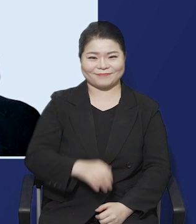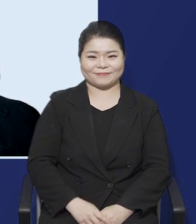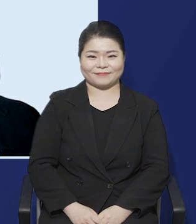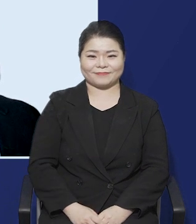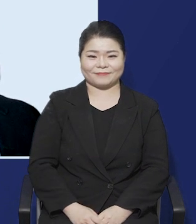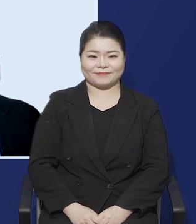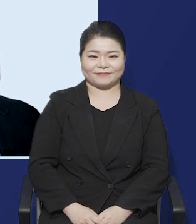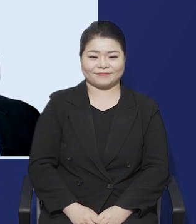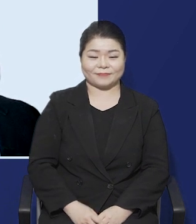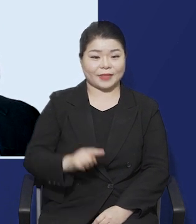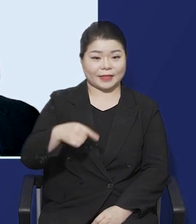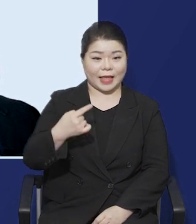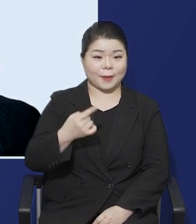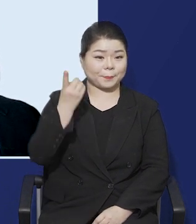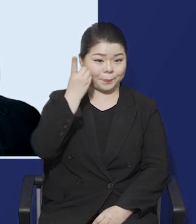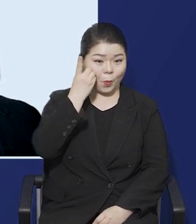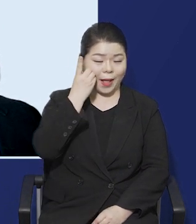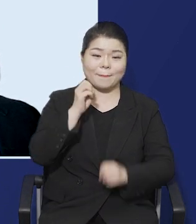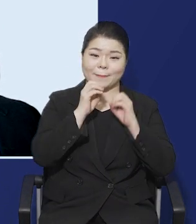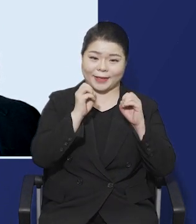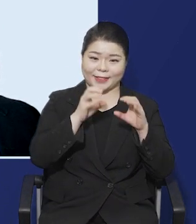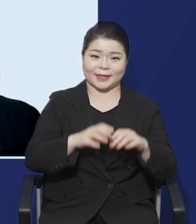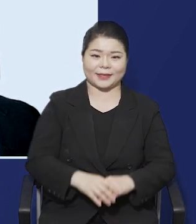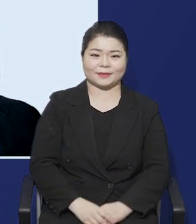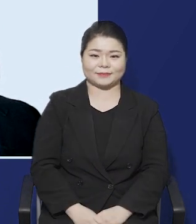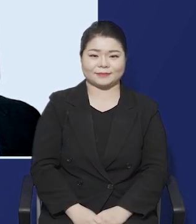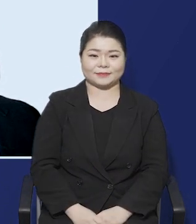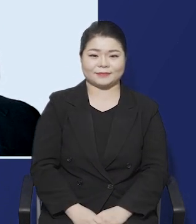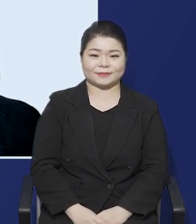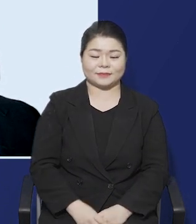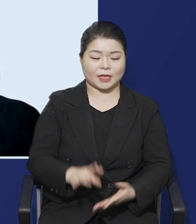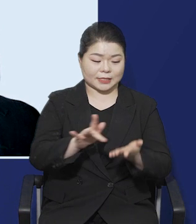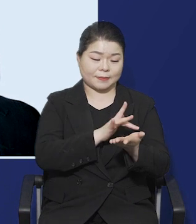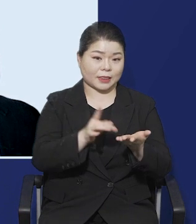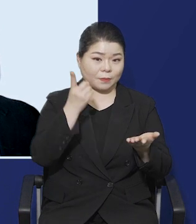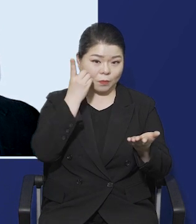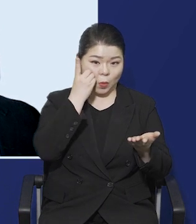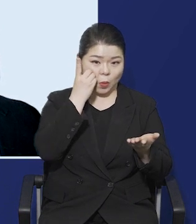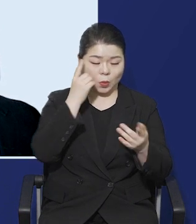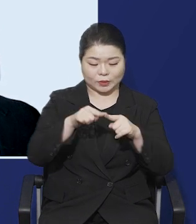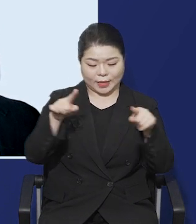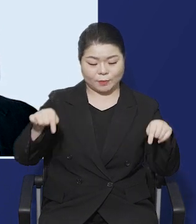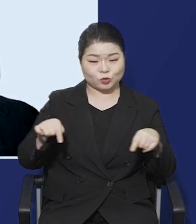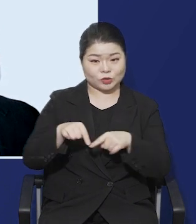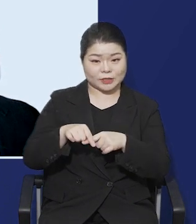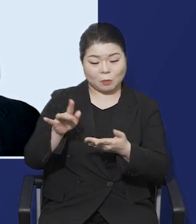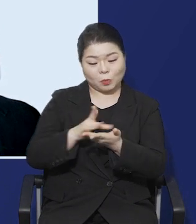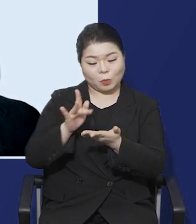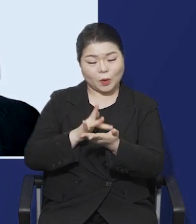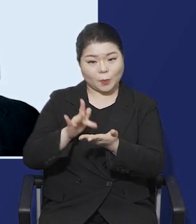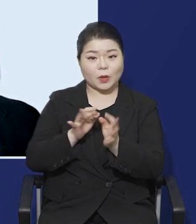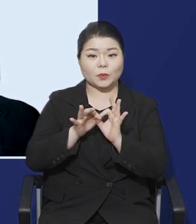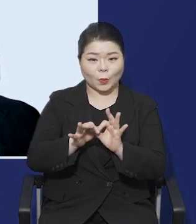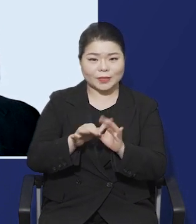있겠습니다. 다음은 모바일 마케팅입니다. 모바일 마케팅은 스마트폰이나 태블릿과 같은 모바일 장치를